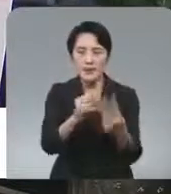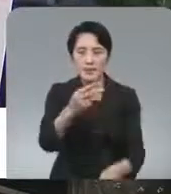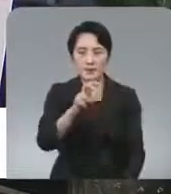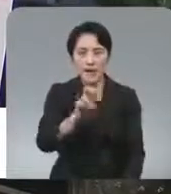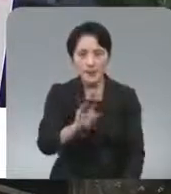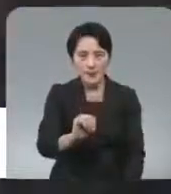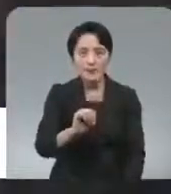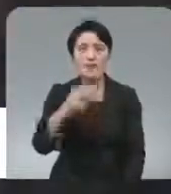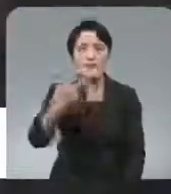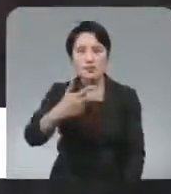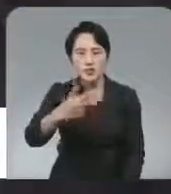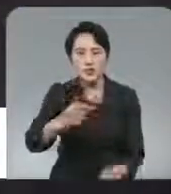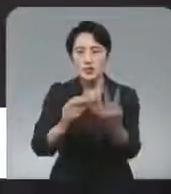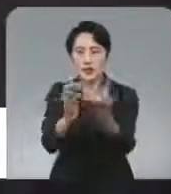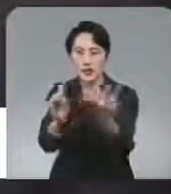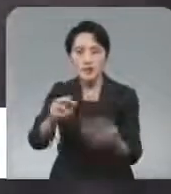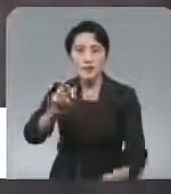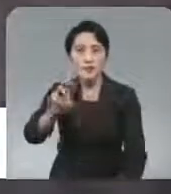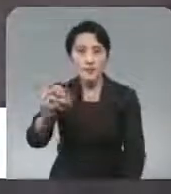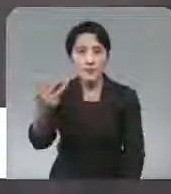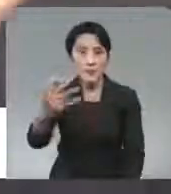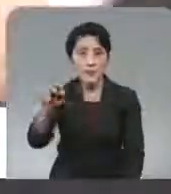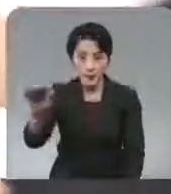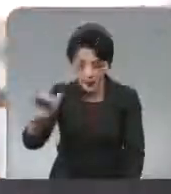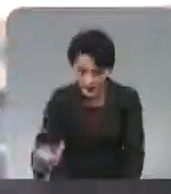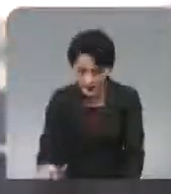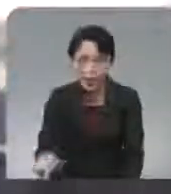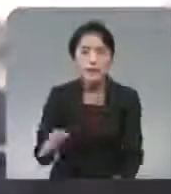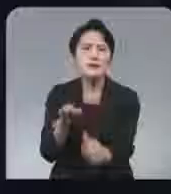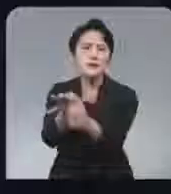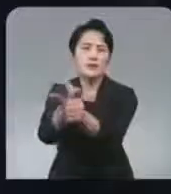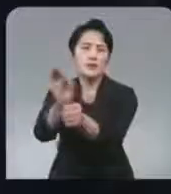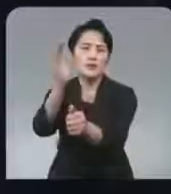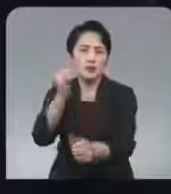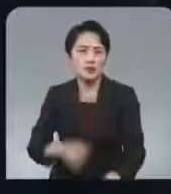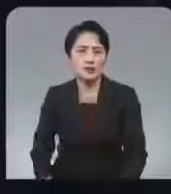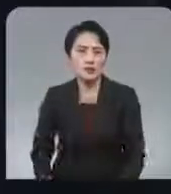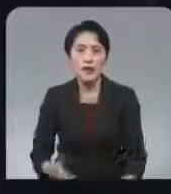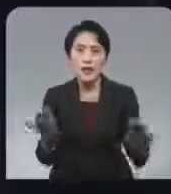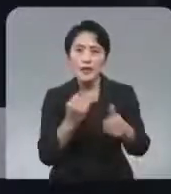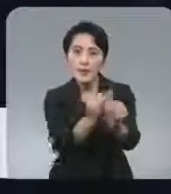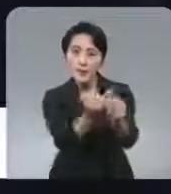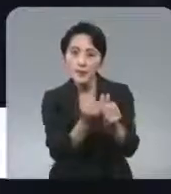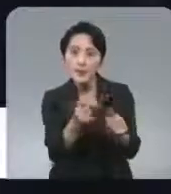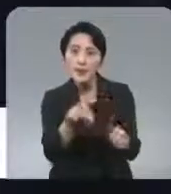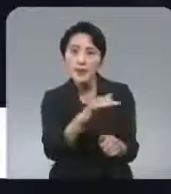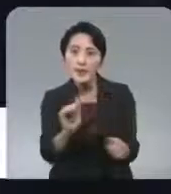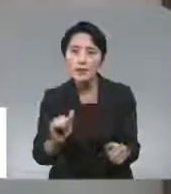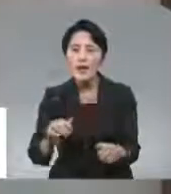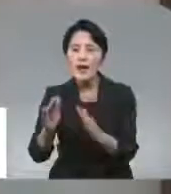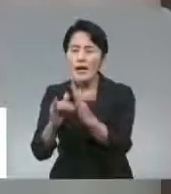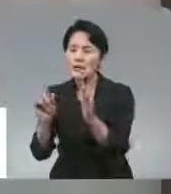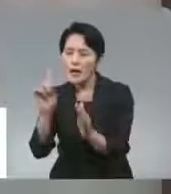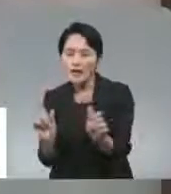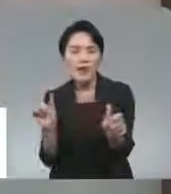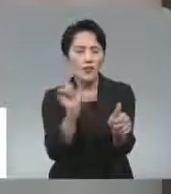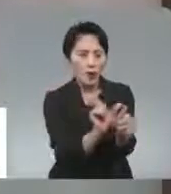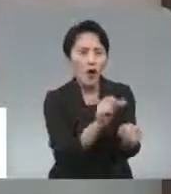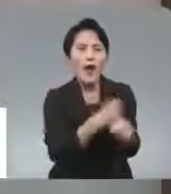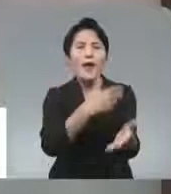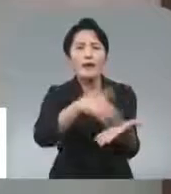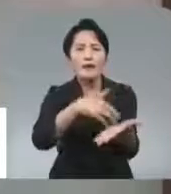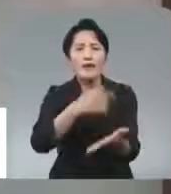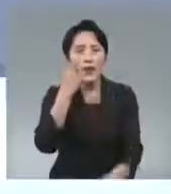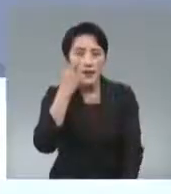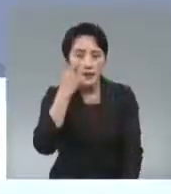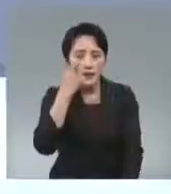た一人暮らし世帯は年収5000万ウォン以下共働き世帯は練習8600万多いかが